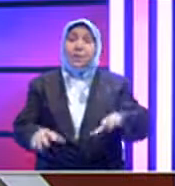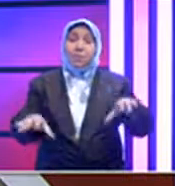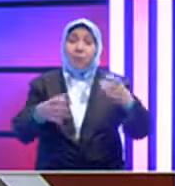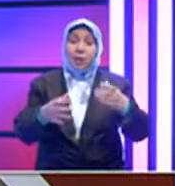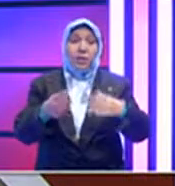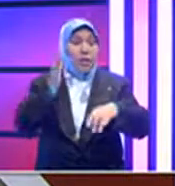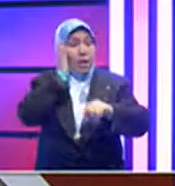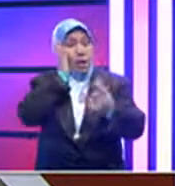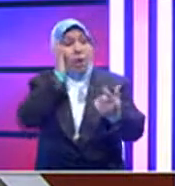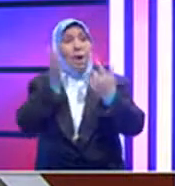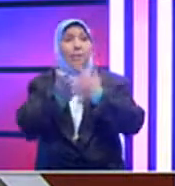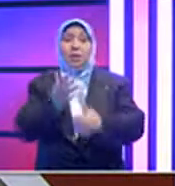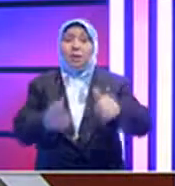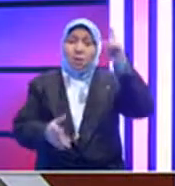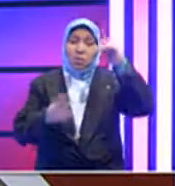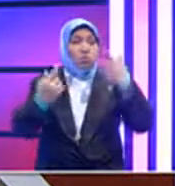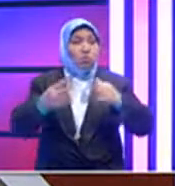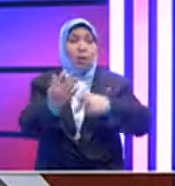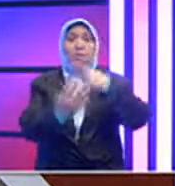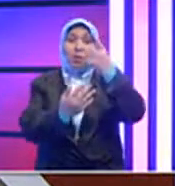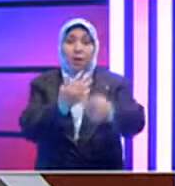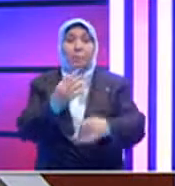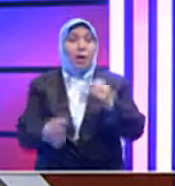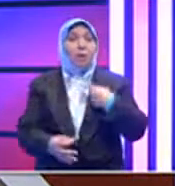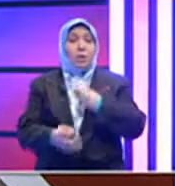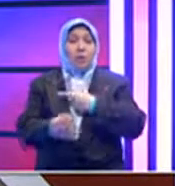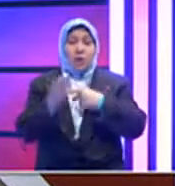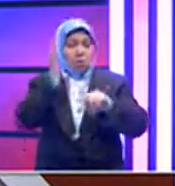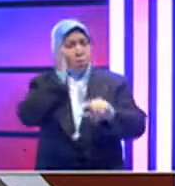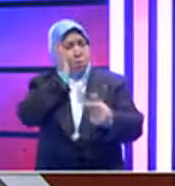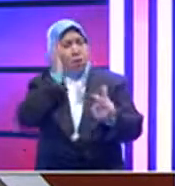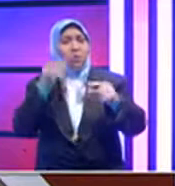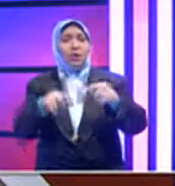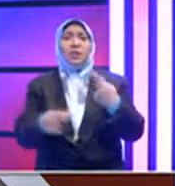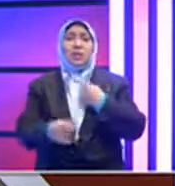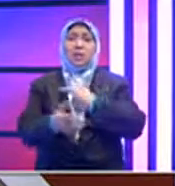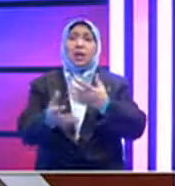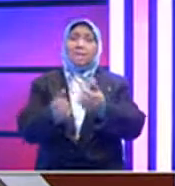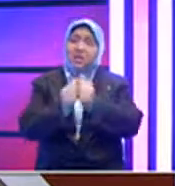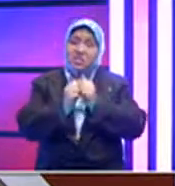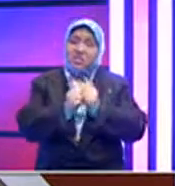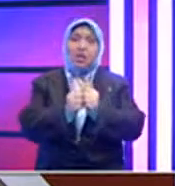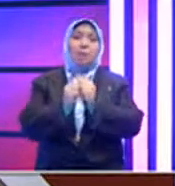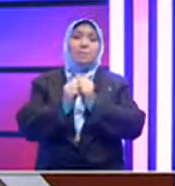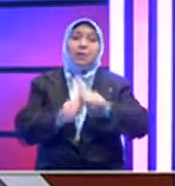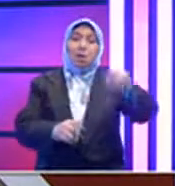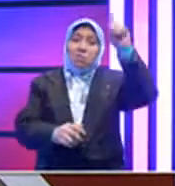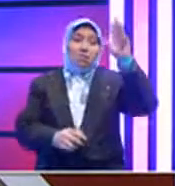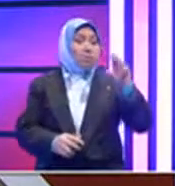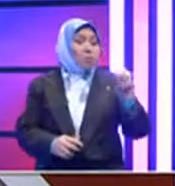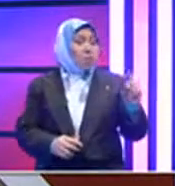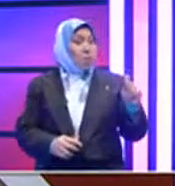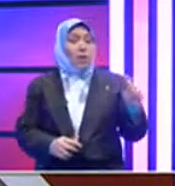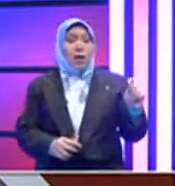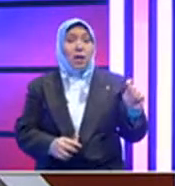adalah apa yang Allah telah program Pemprov dan kalau kita tilawah al-quran bagi kita ini bersama Allah subhanahuwata'ala